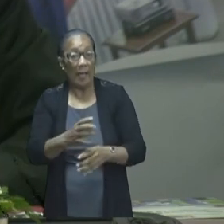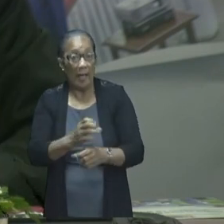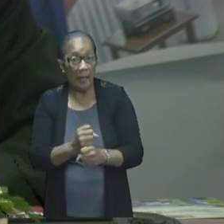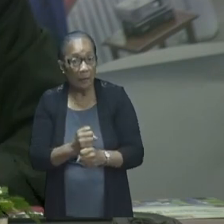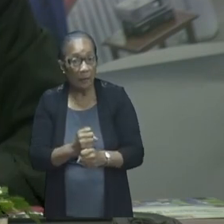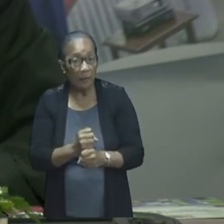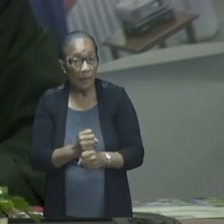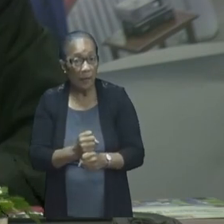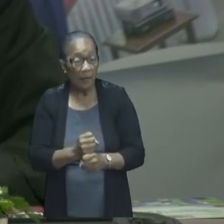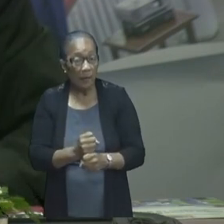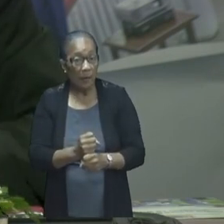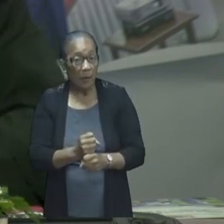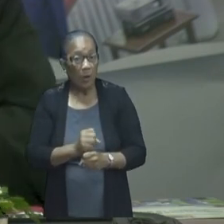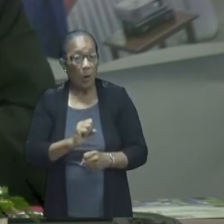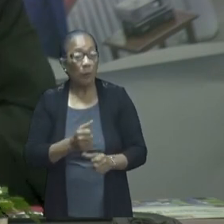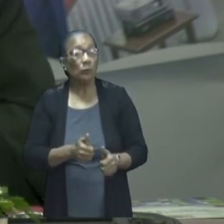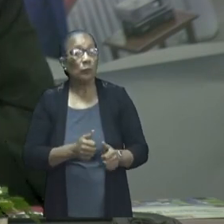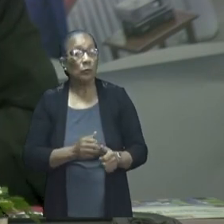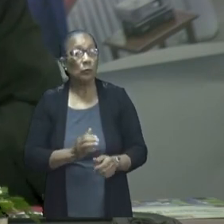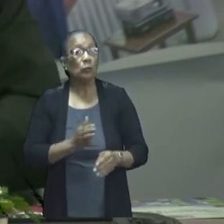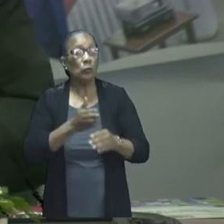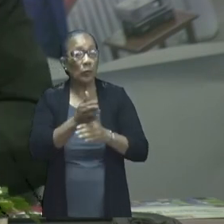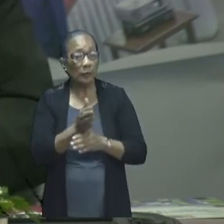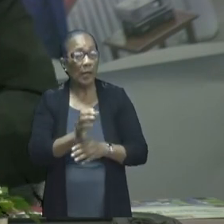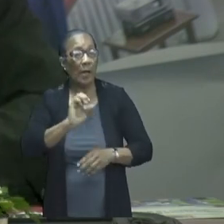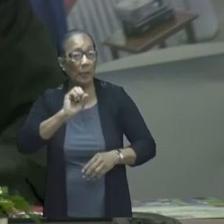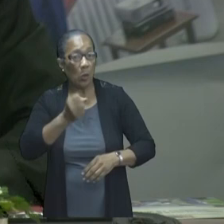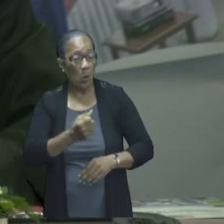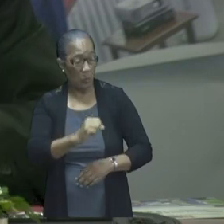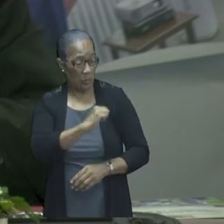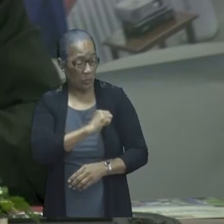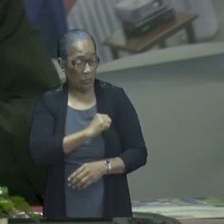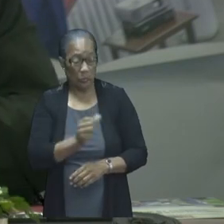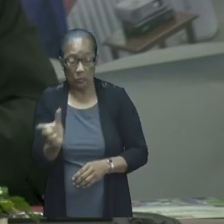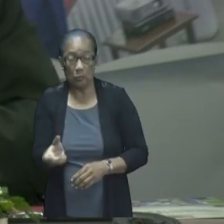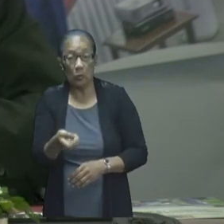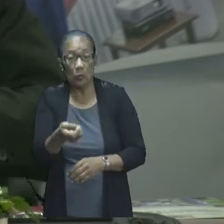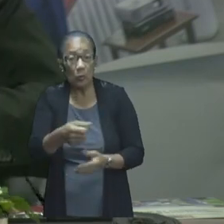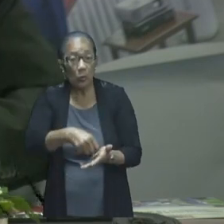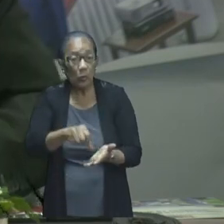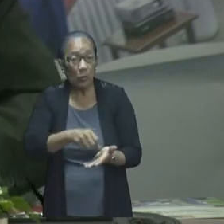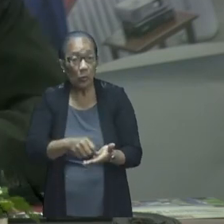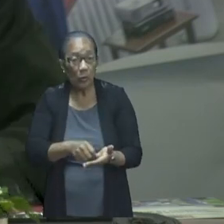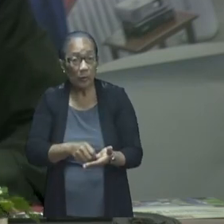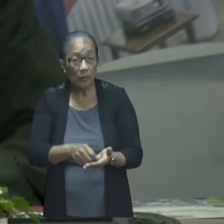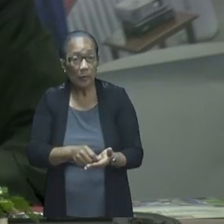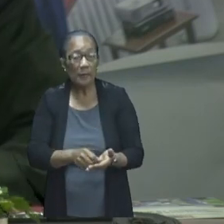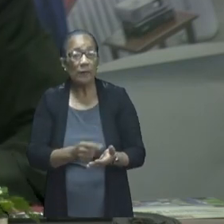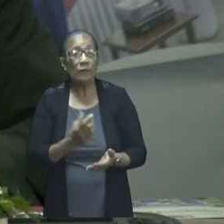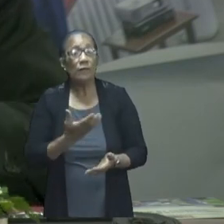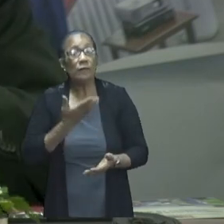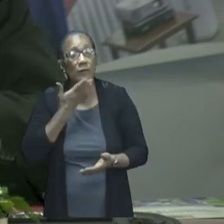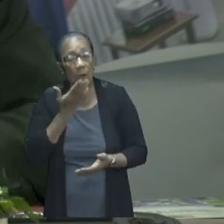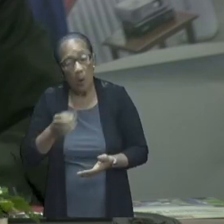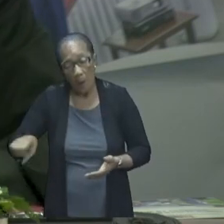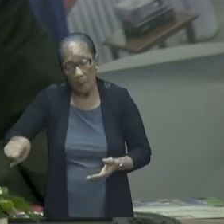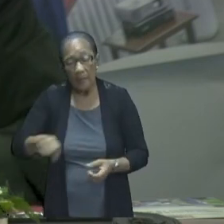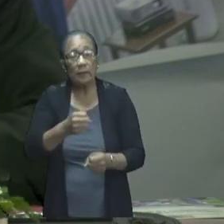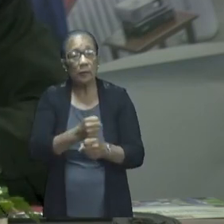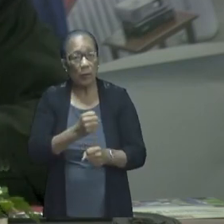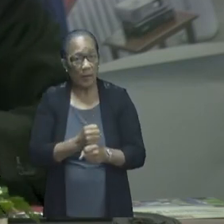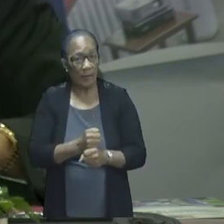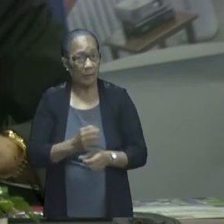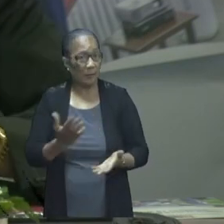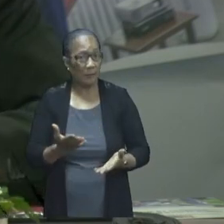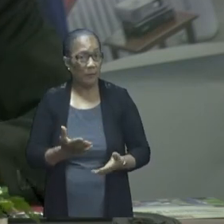zenden want toch die schuldeisers zo ver te krijgen van die ja dat ze gaan zeggen we gaan meewerken en dat zijn zaken die je niet